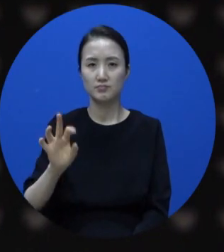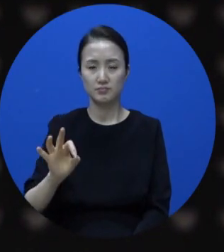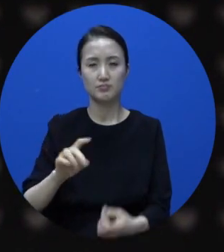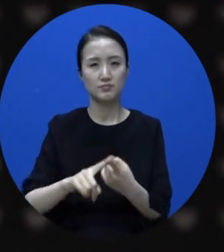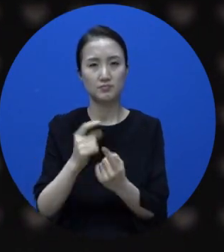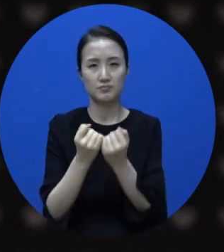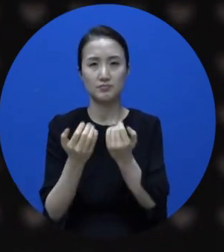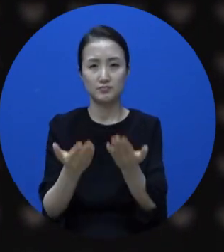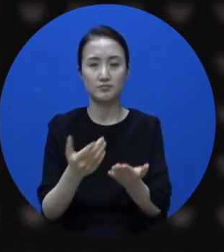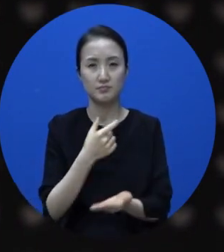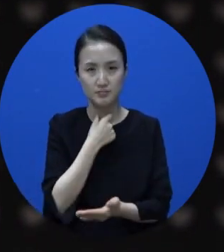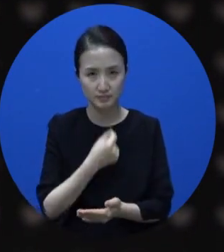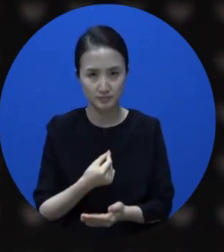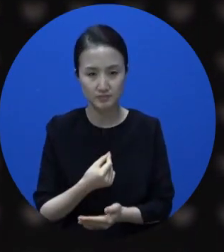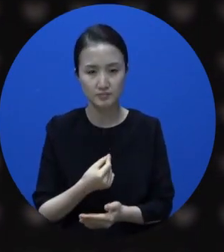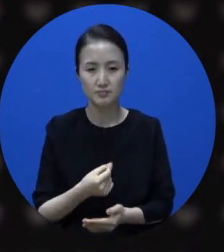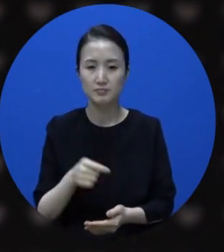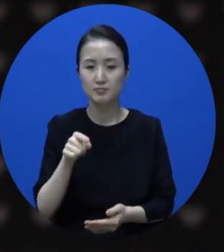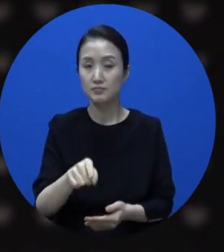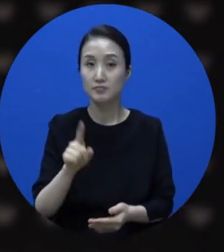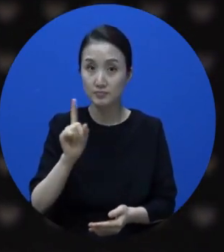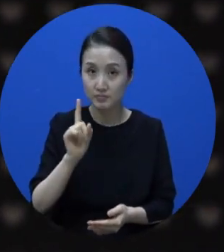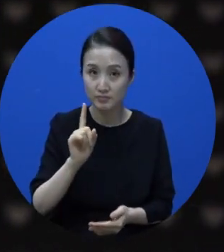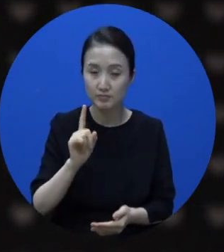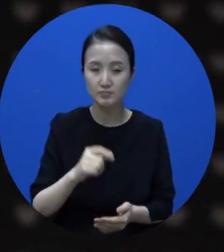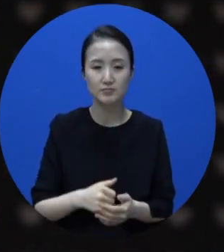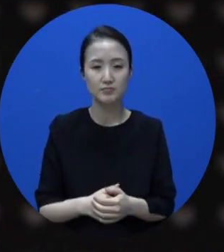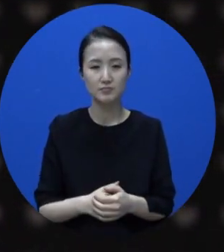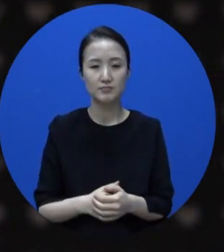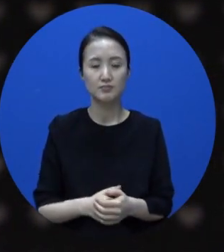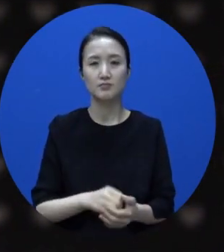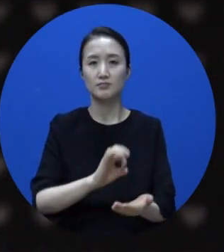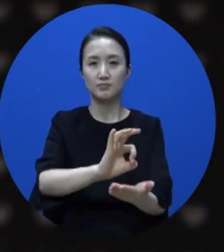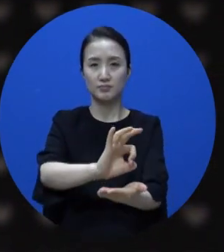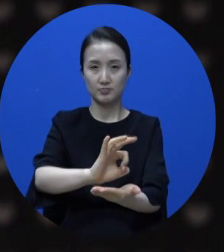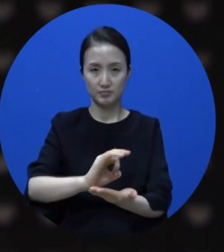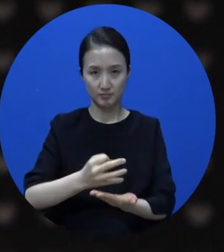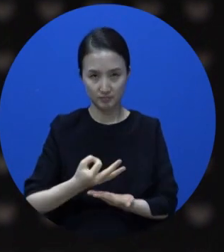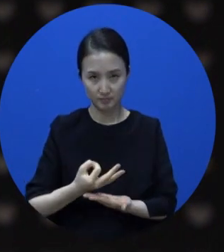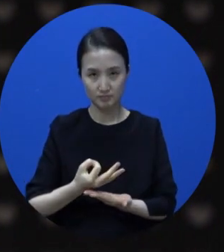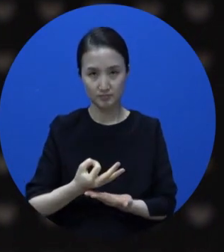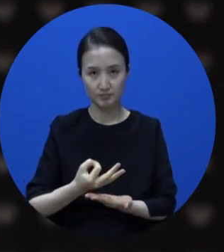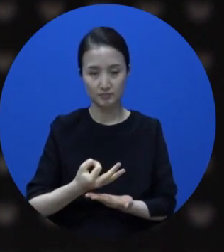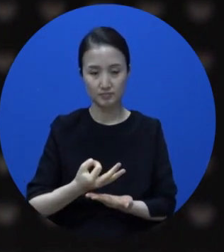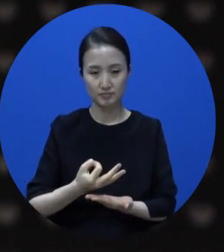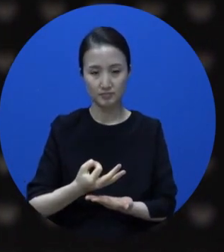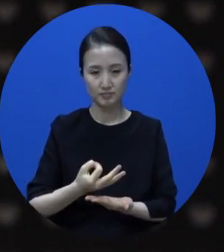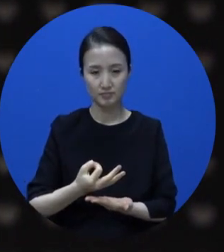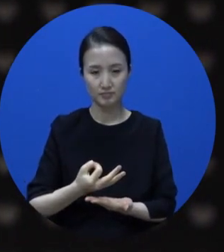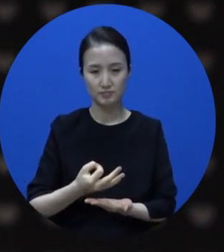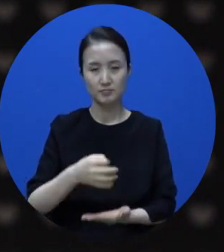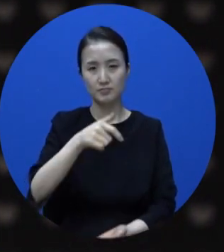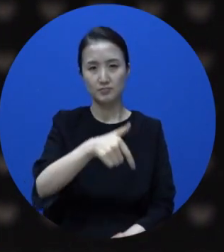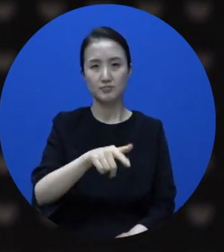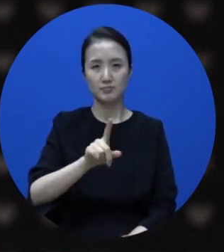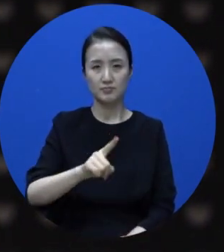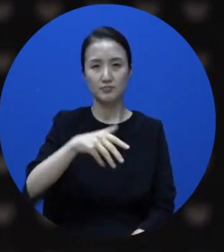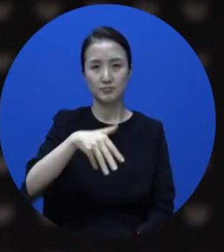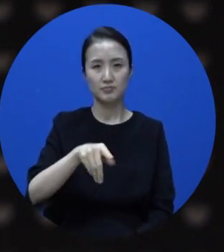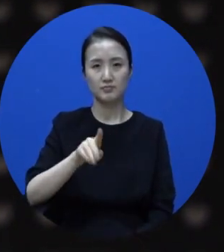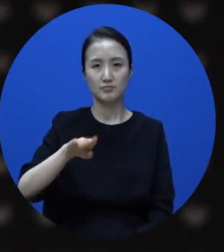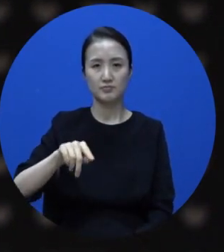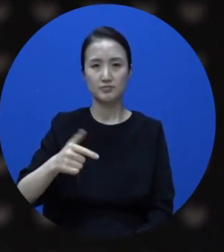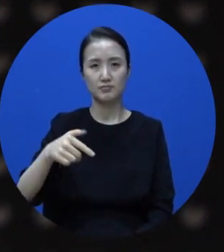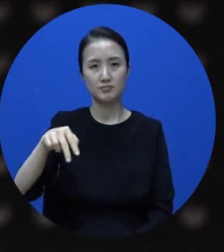뭐냐면 분모의 가처분 소득을 두세요 소득 입니다 소득 인데 가처분 소도 가처분 소득은